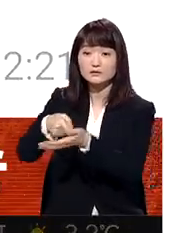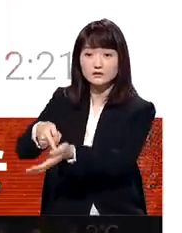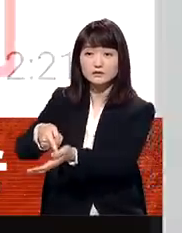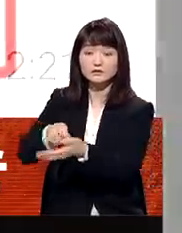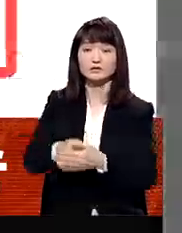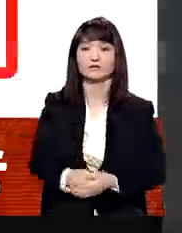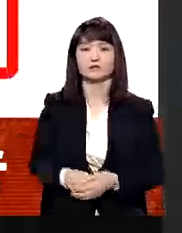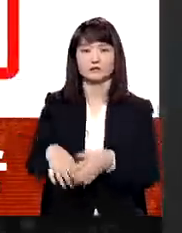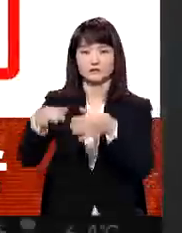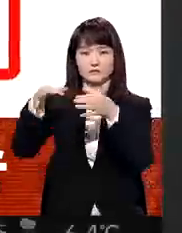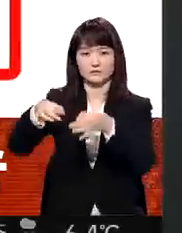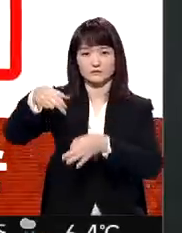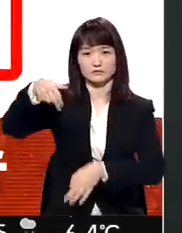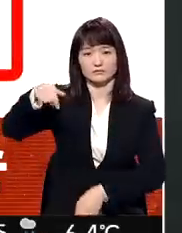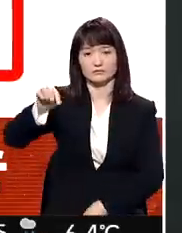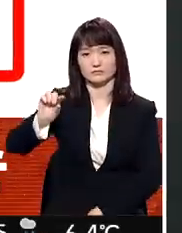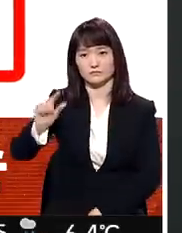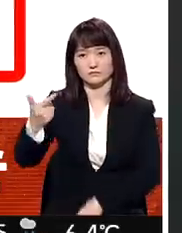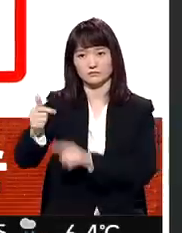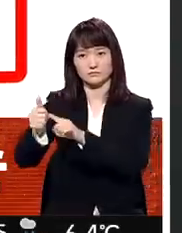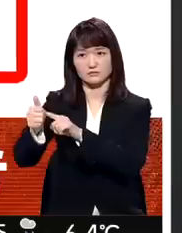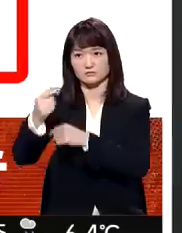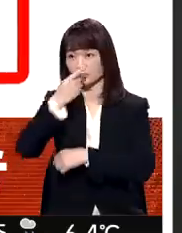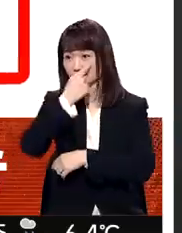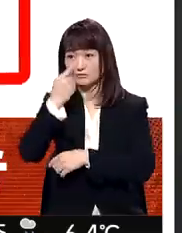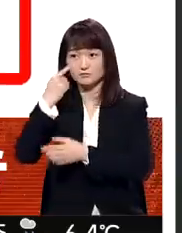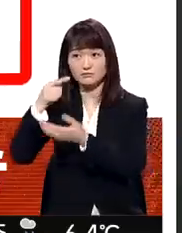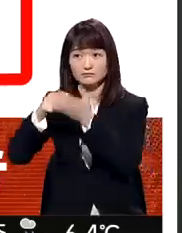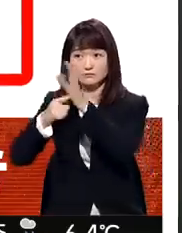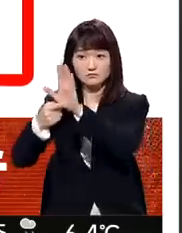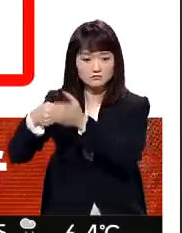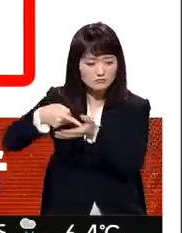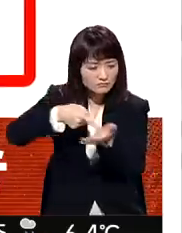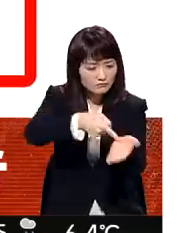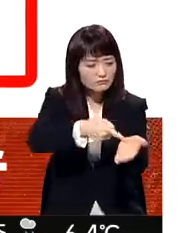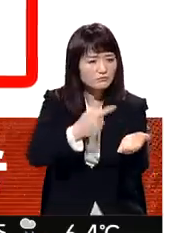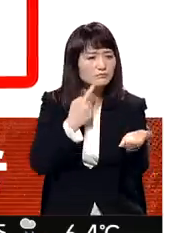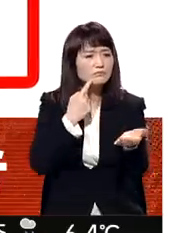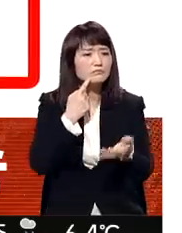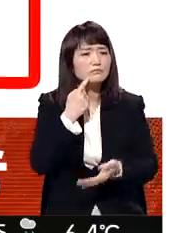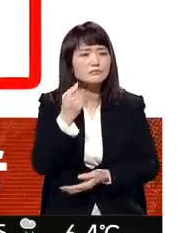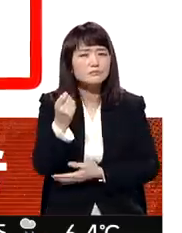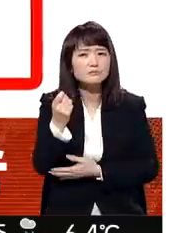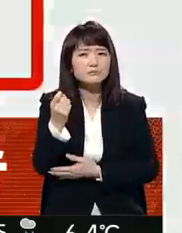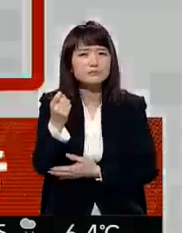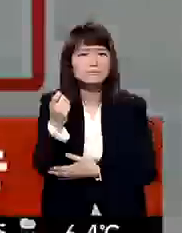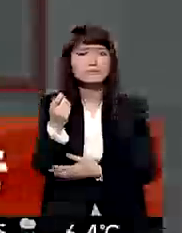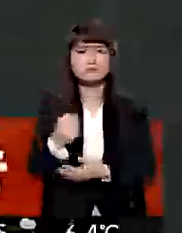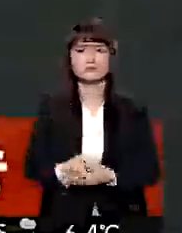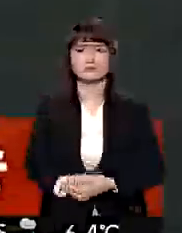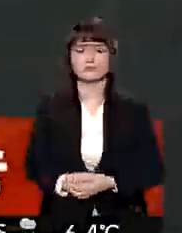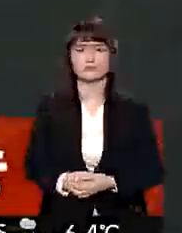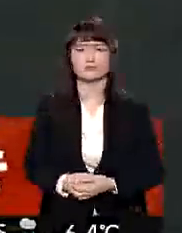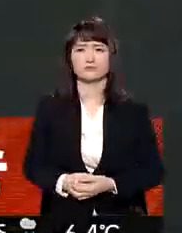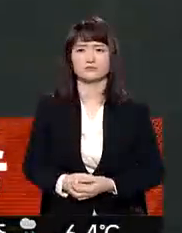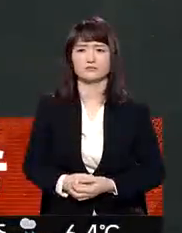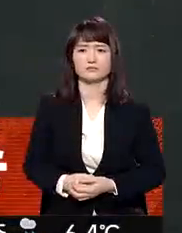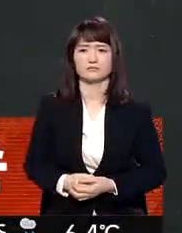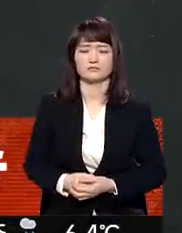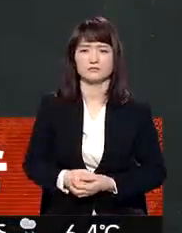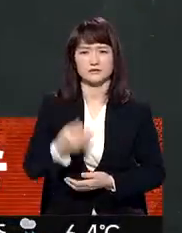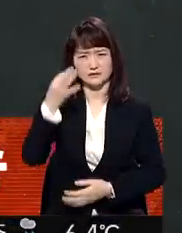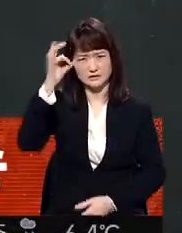김정훈 씨가 제시한 증거만으로는 협박이나 허위 사실 유포 사실이 인정되기 어렵다라고